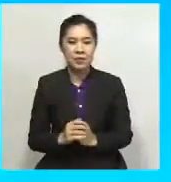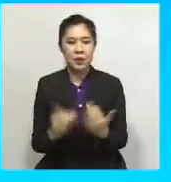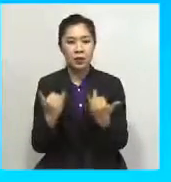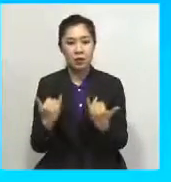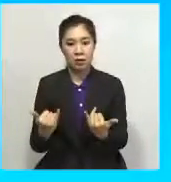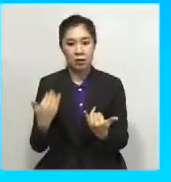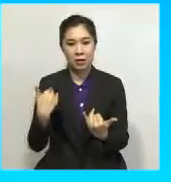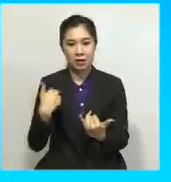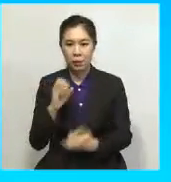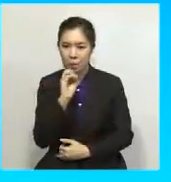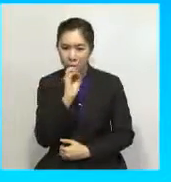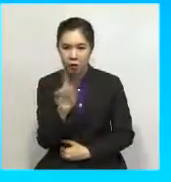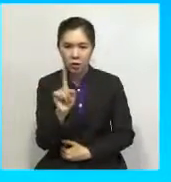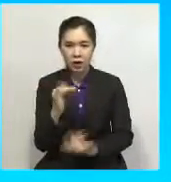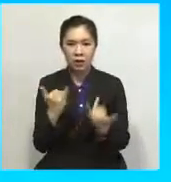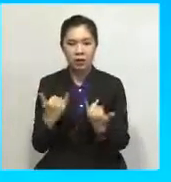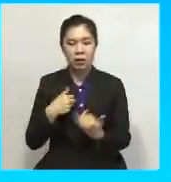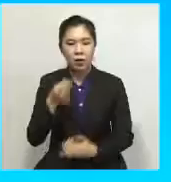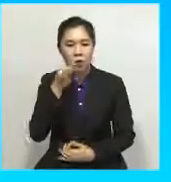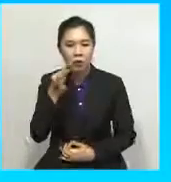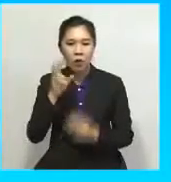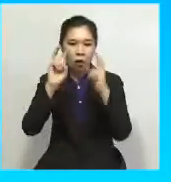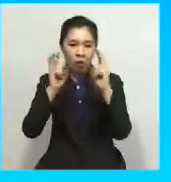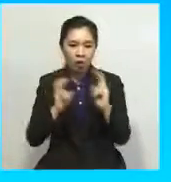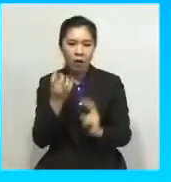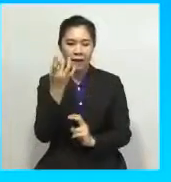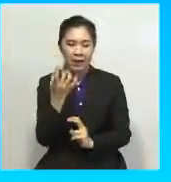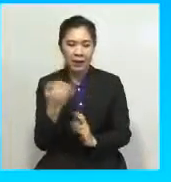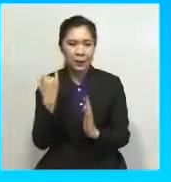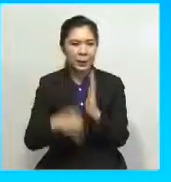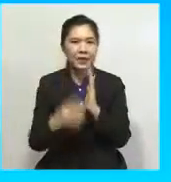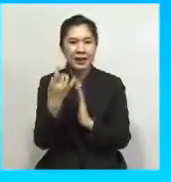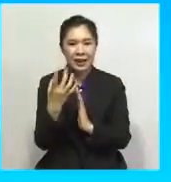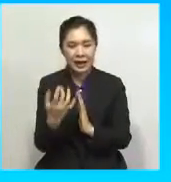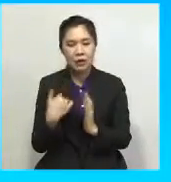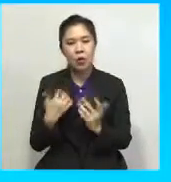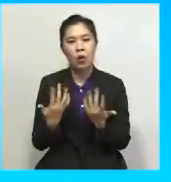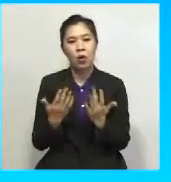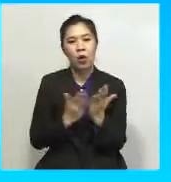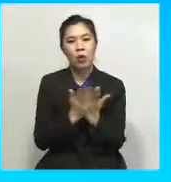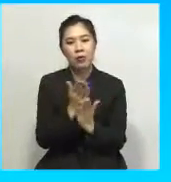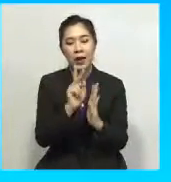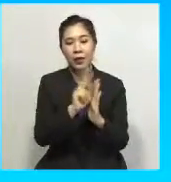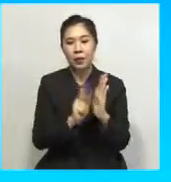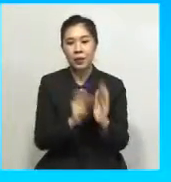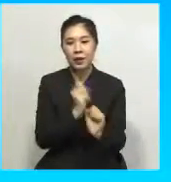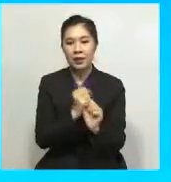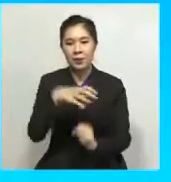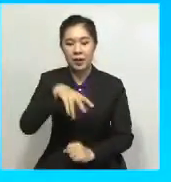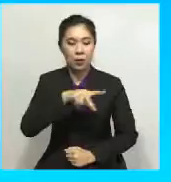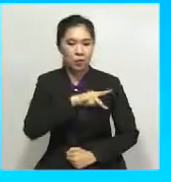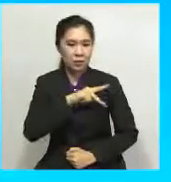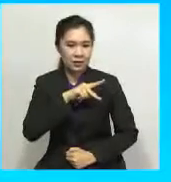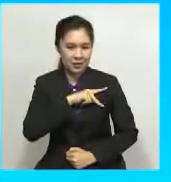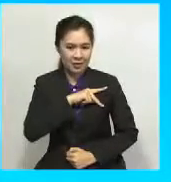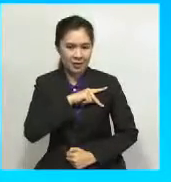ะก็ยังไม่สามารถบอกได้ค่ะว่าจะมีการแจ้งข้อหาอะไรบ้างนะคะเพราะว่าจะต้องรอฝ่ายกฎหมายของสำนักงานพระพุทธศาสนาแห่